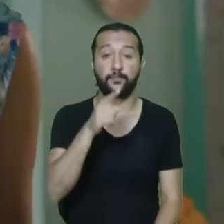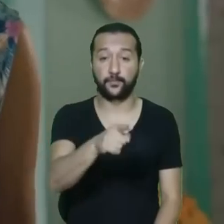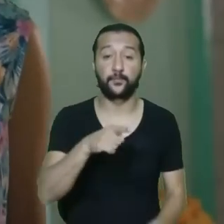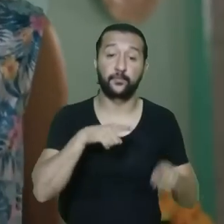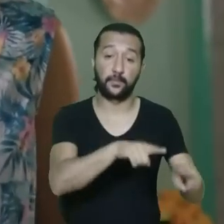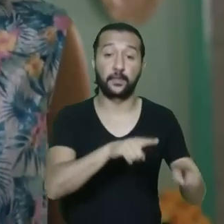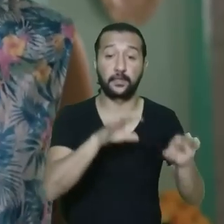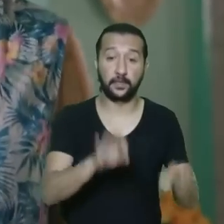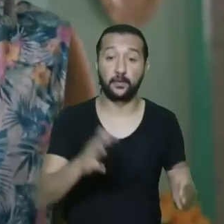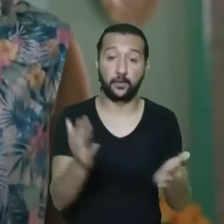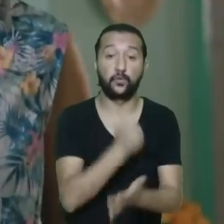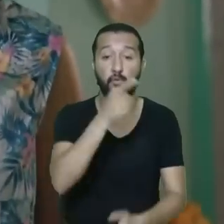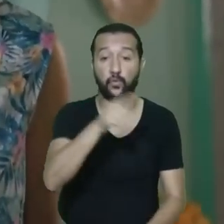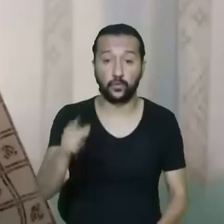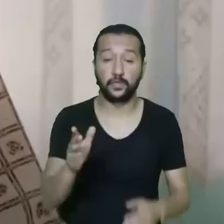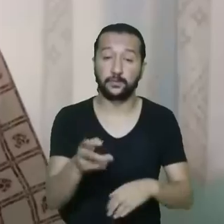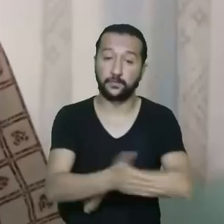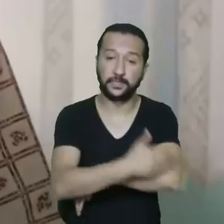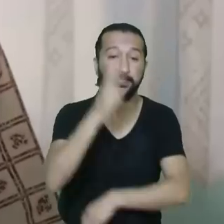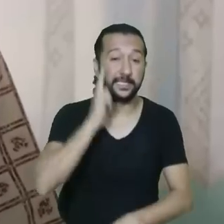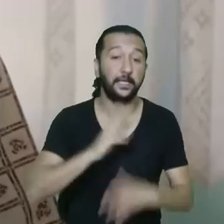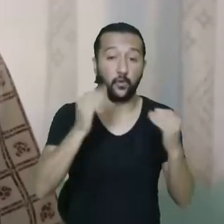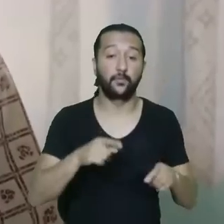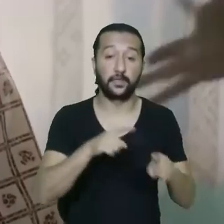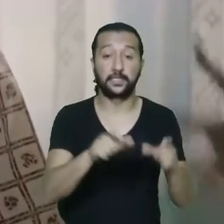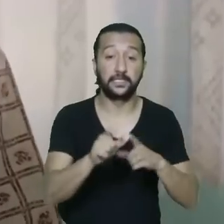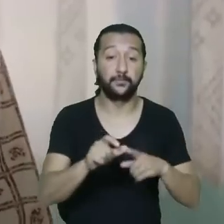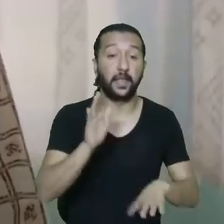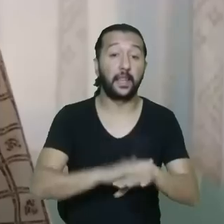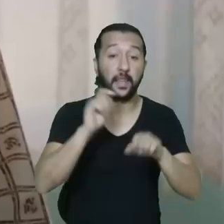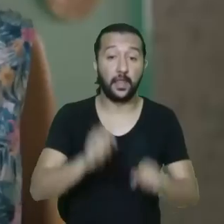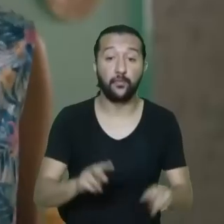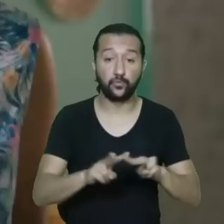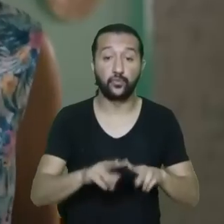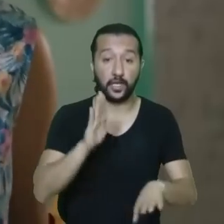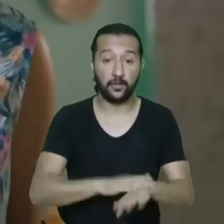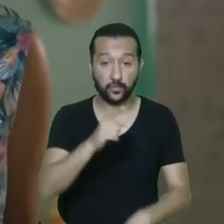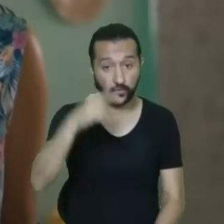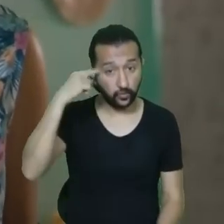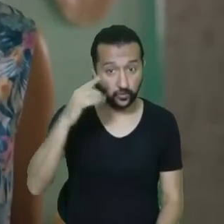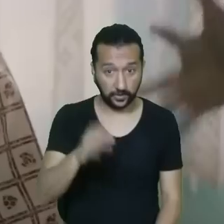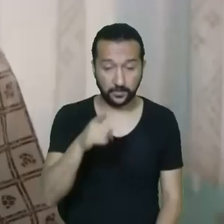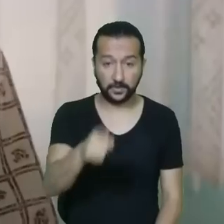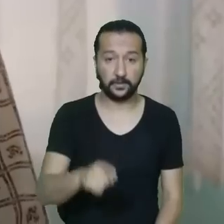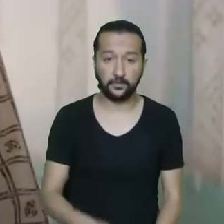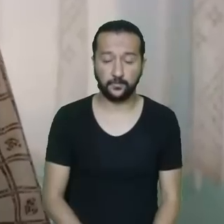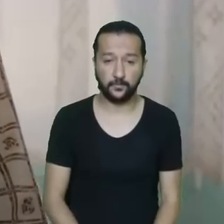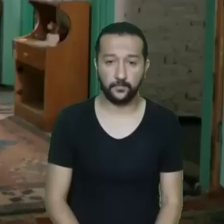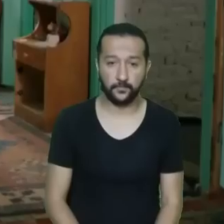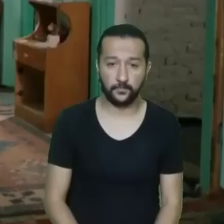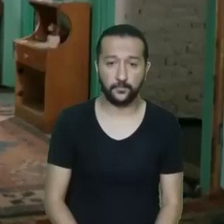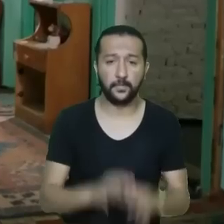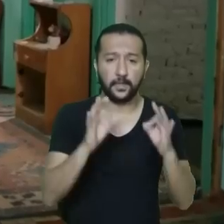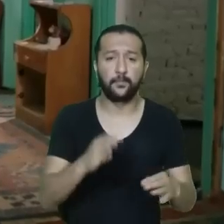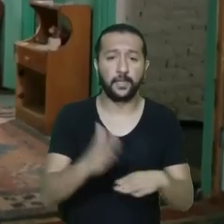yırtma peşindeydin. Hep orada burada köşeyi dönme peşindeydin. Sibel ne yapıyor? Muza ne yapıyor? Çok umurundaydı senin